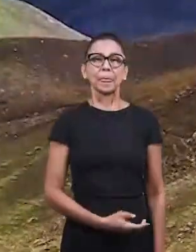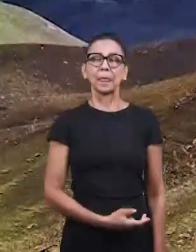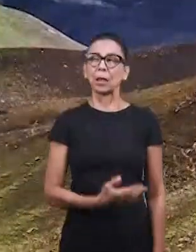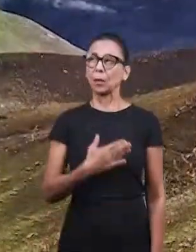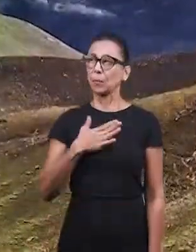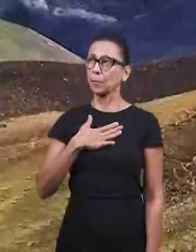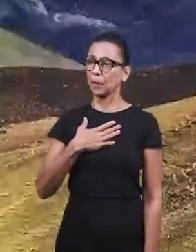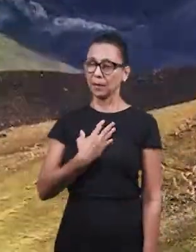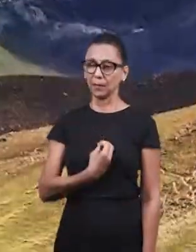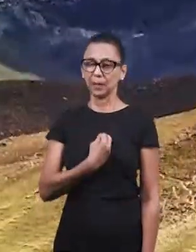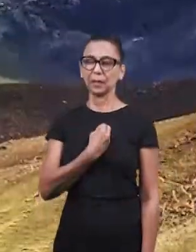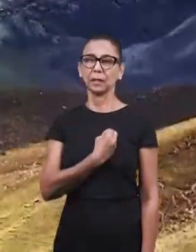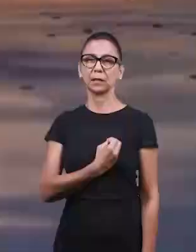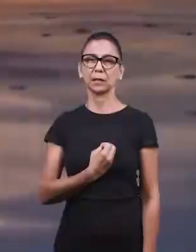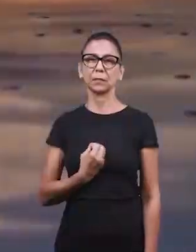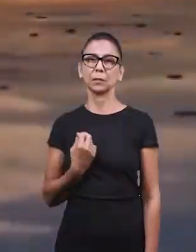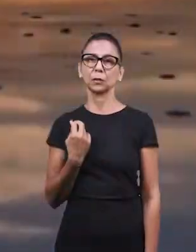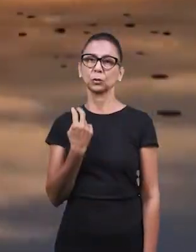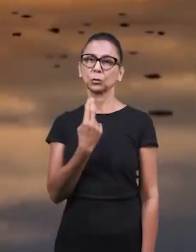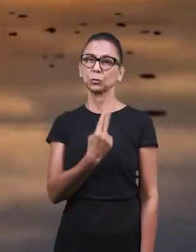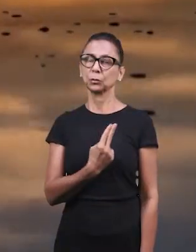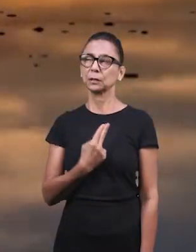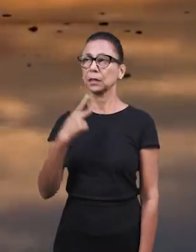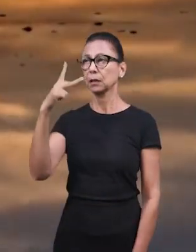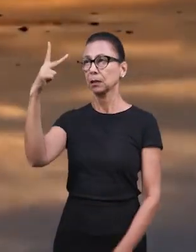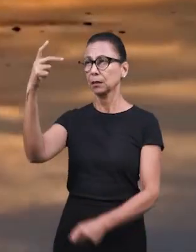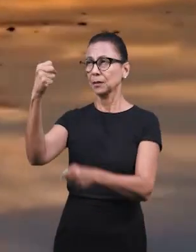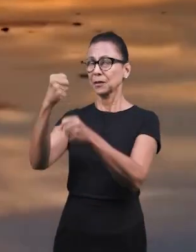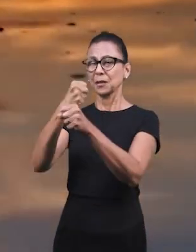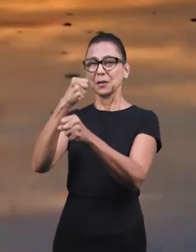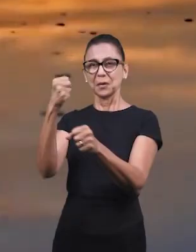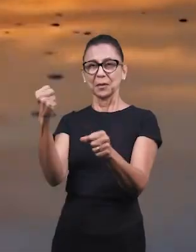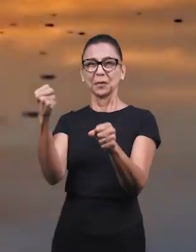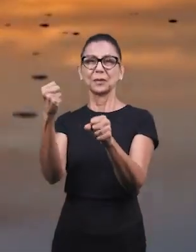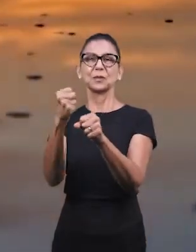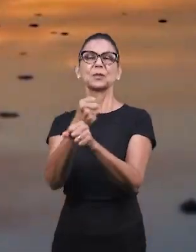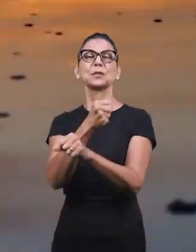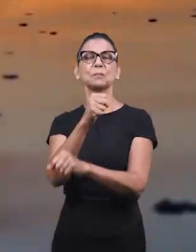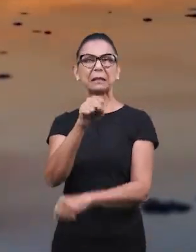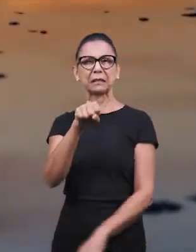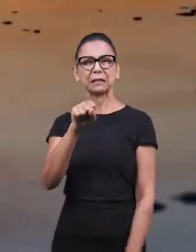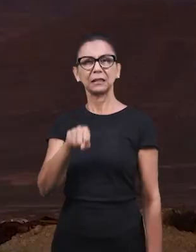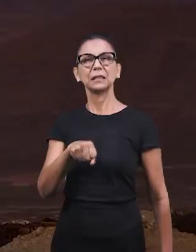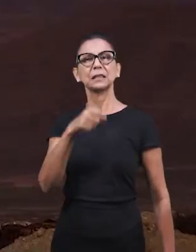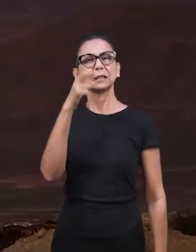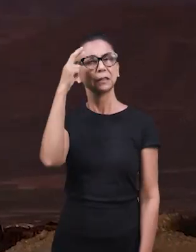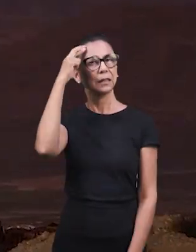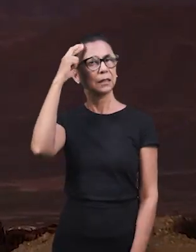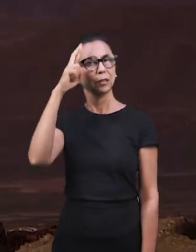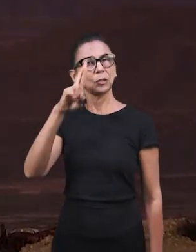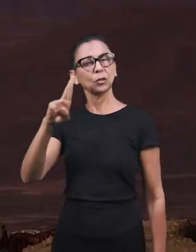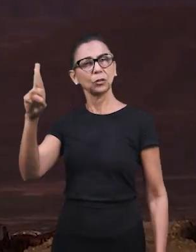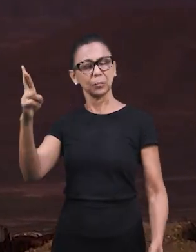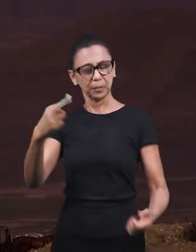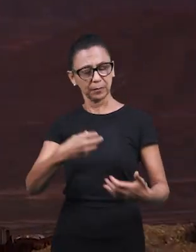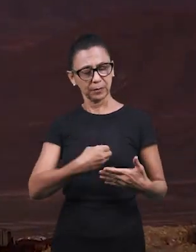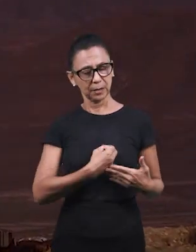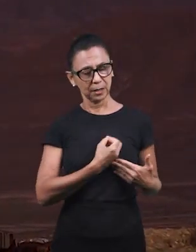Сделай, Господь, меня инструментом во славу Твою.